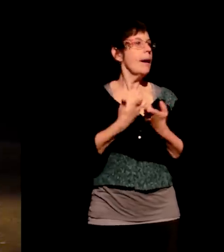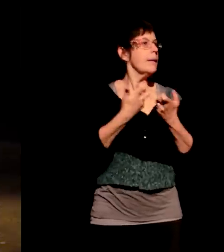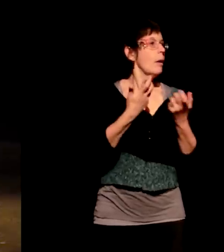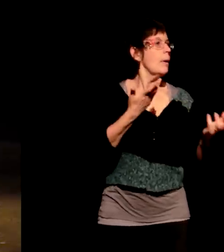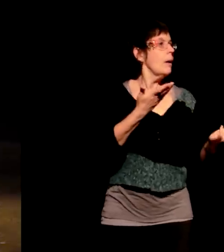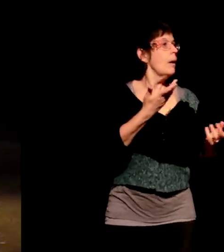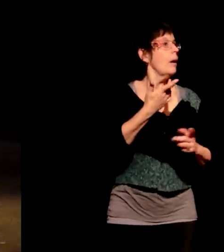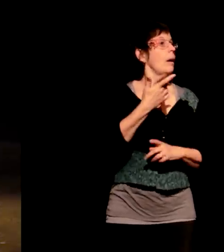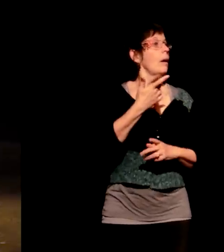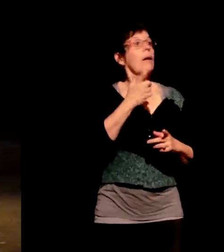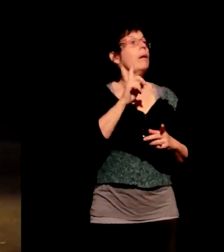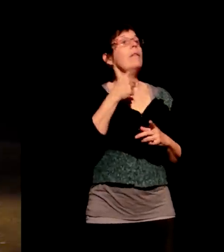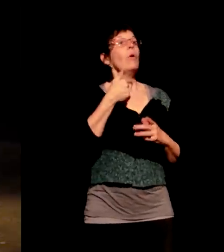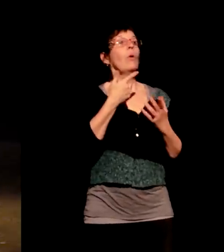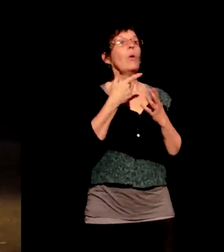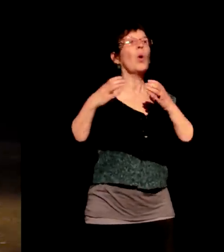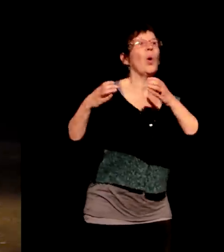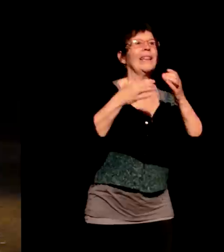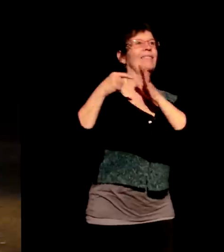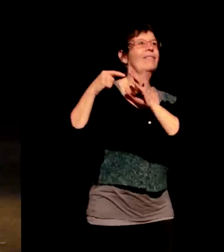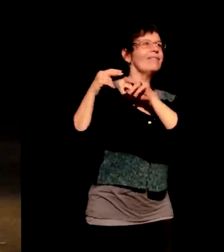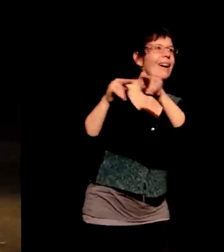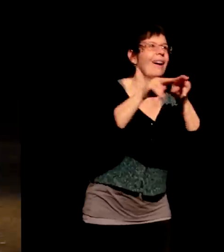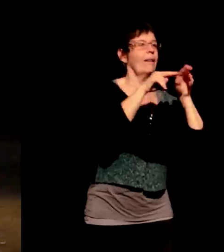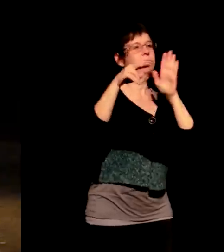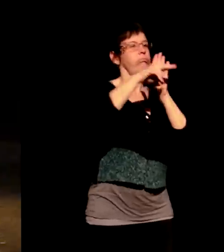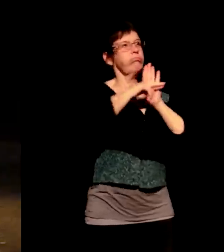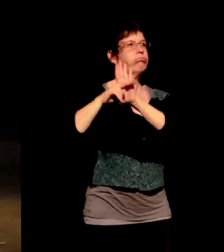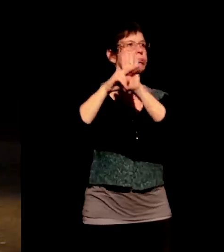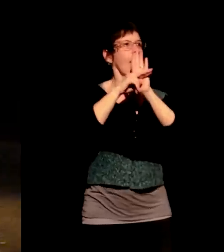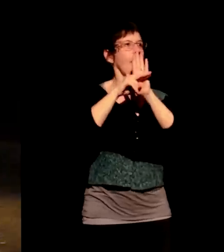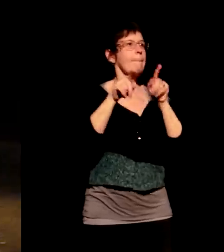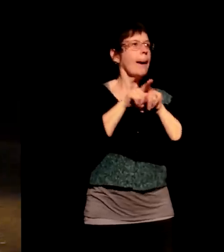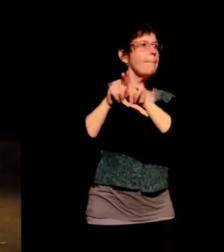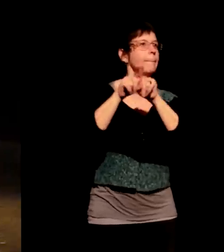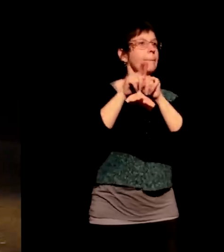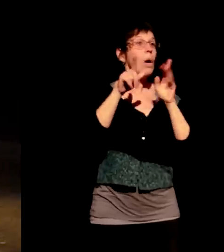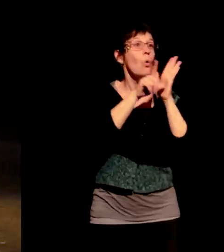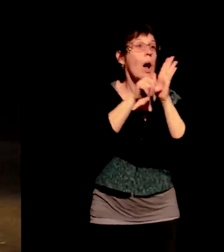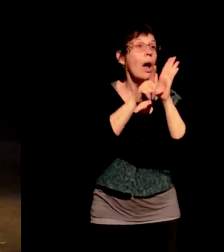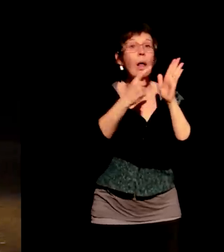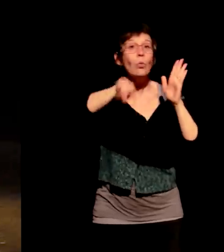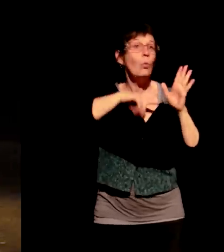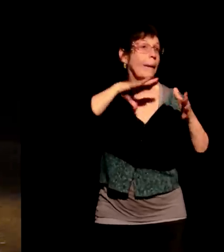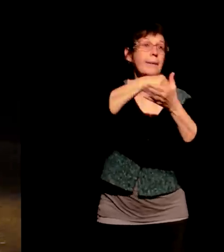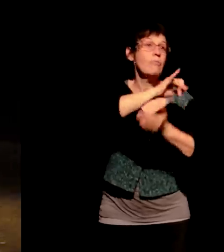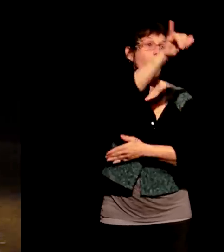que quelqu'un a dit, on se fixe des règles collectivement. Je ne sais pas si vous avez participé à l'élaboration de ces lois. Moi, en tout cas, ce n'est pas le cas.